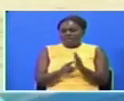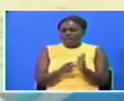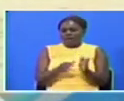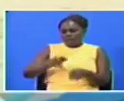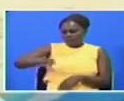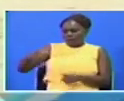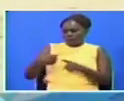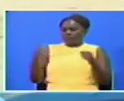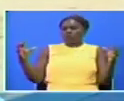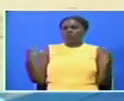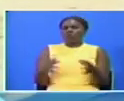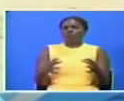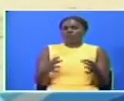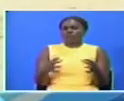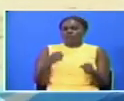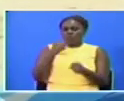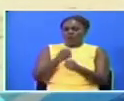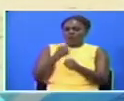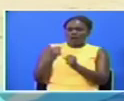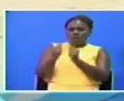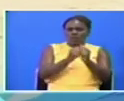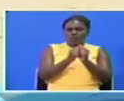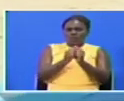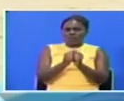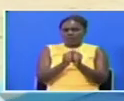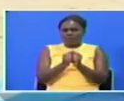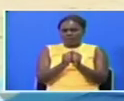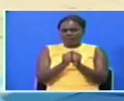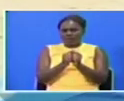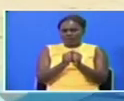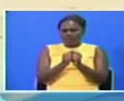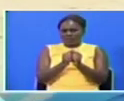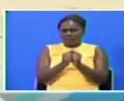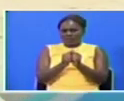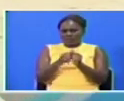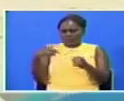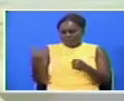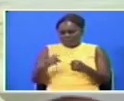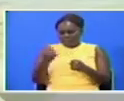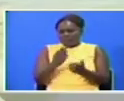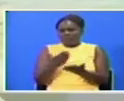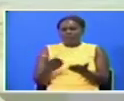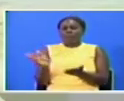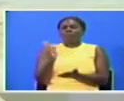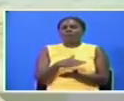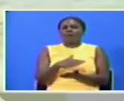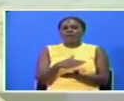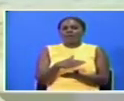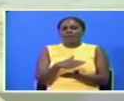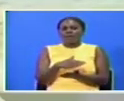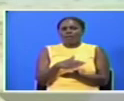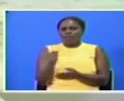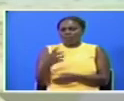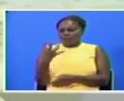Lakini uzuri community ilikuwa tunashikana, tunapigia makeni, majarken, tunawagongea wanarudi. We were expecting like till